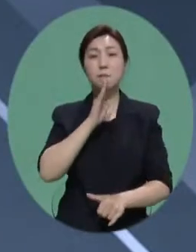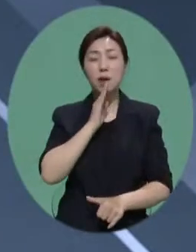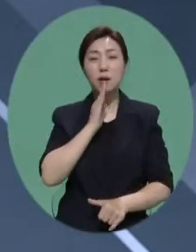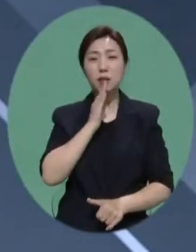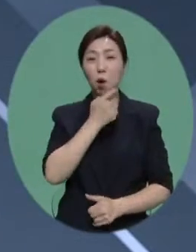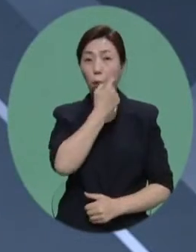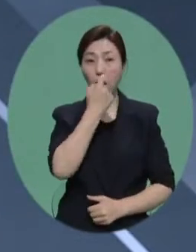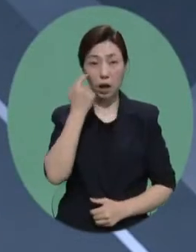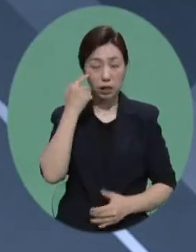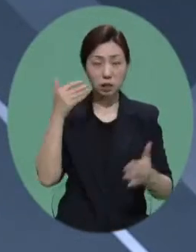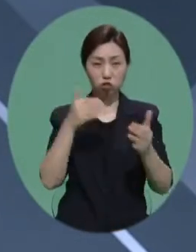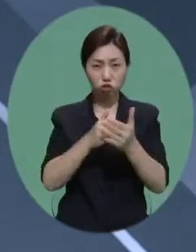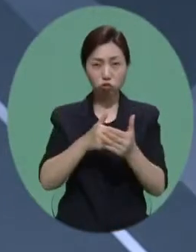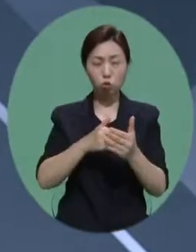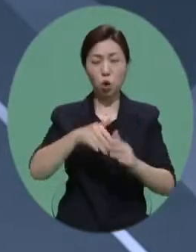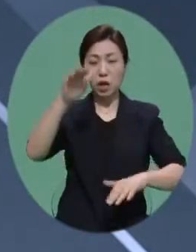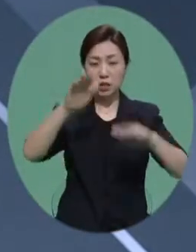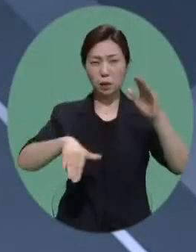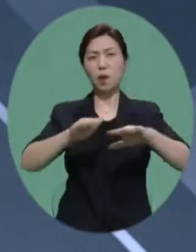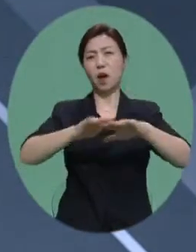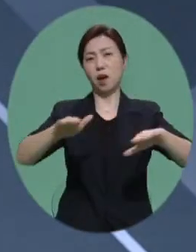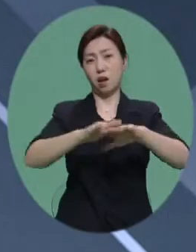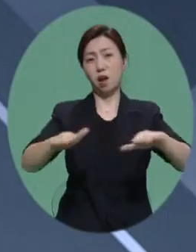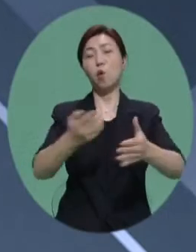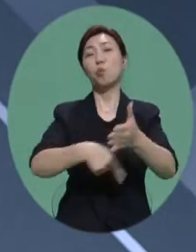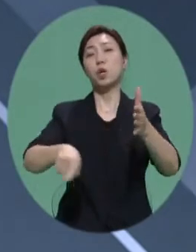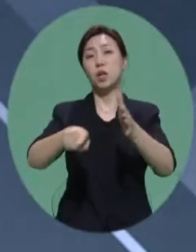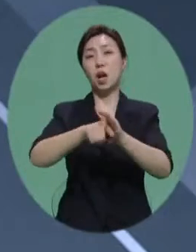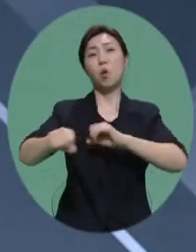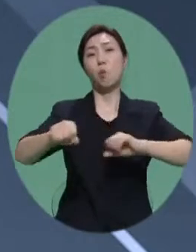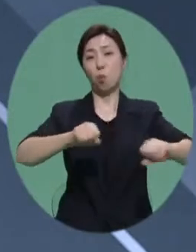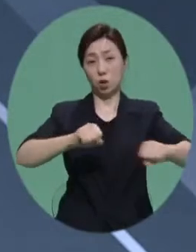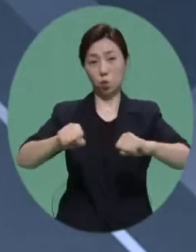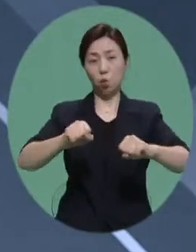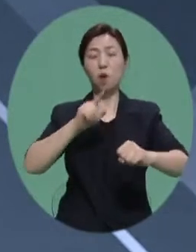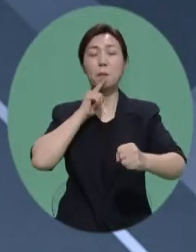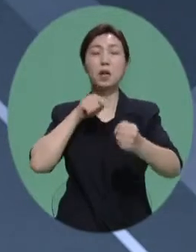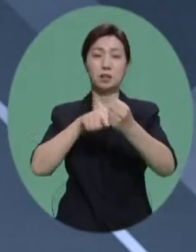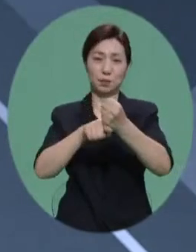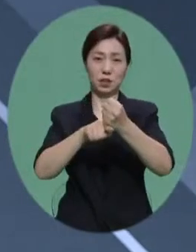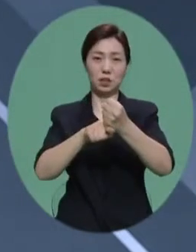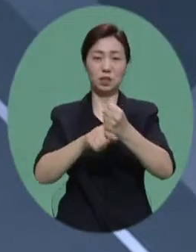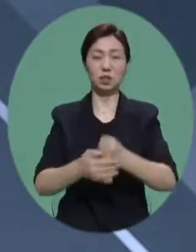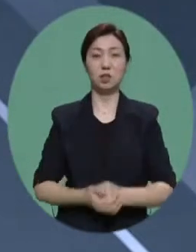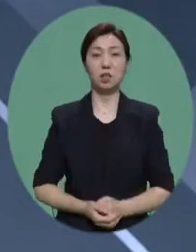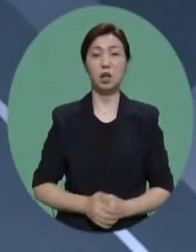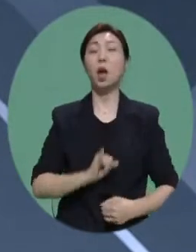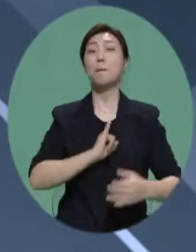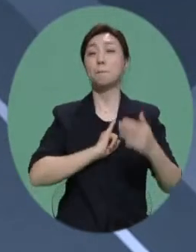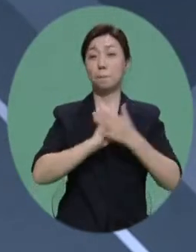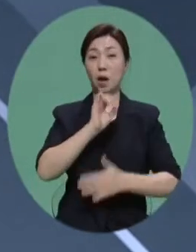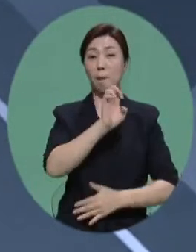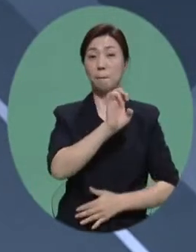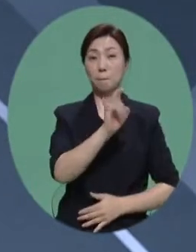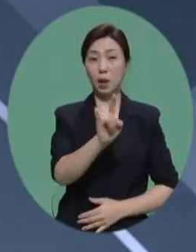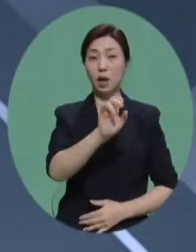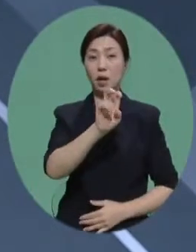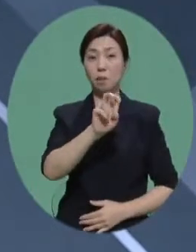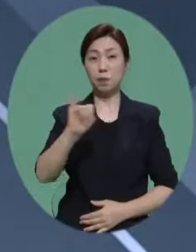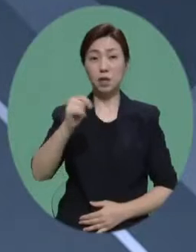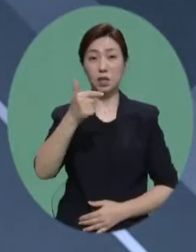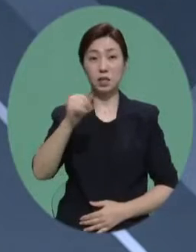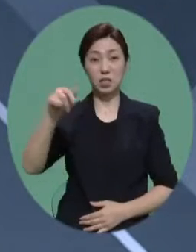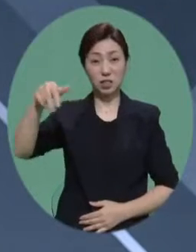시정해 나가려는 운동을 이렇게 말씀 말하는 것이기 때문에 그것 때문에 남녀가 못 만나고 져 출생